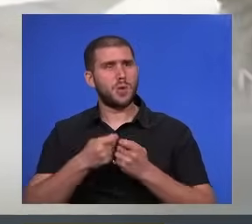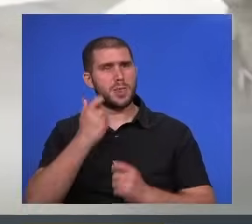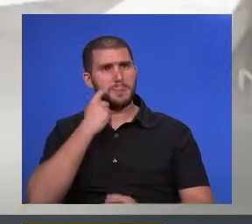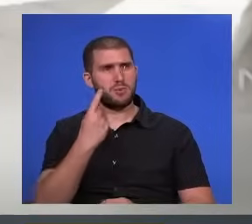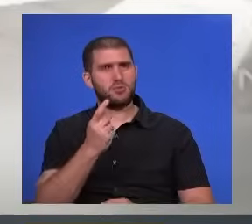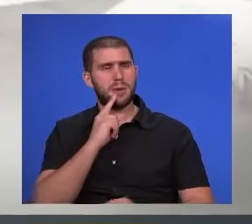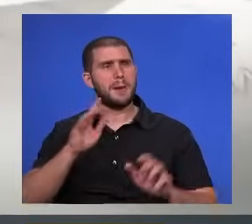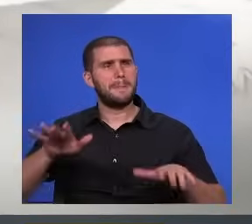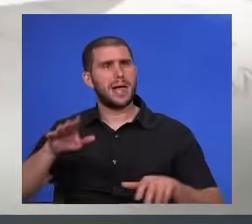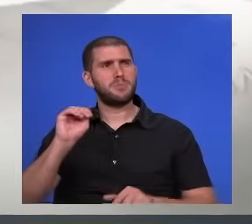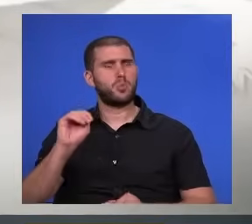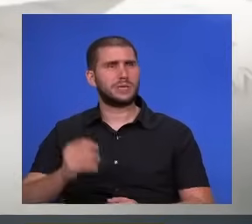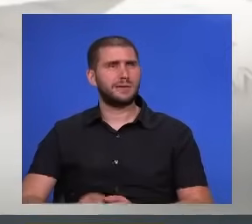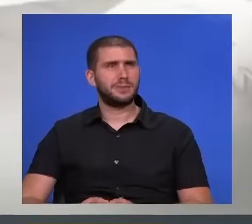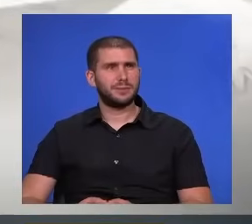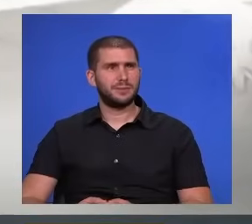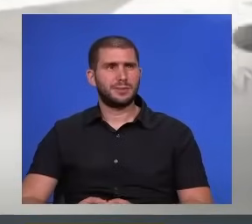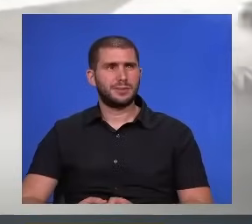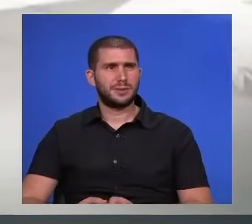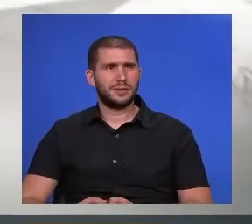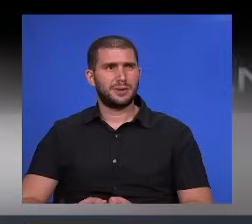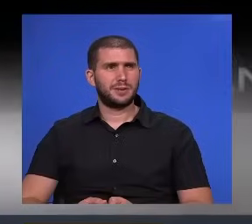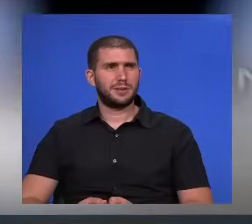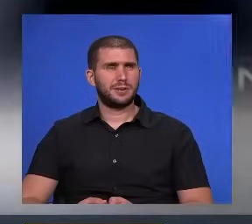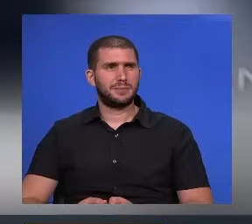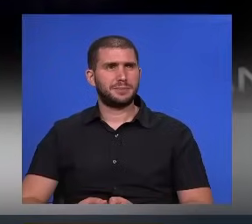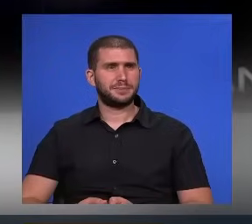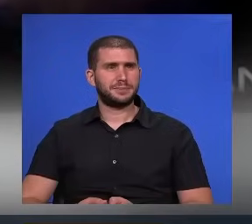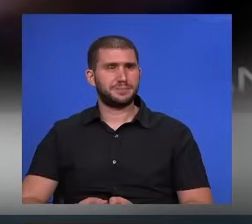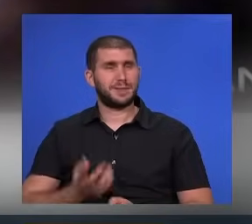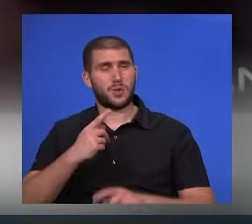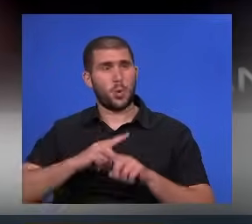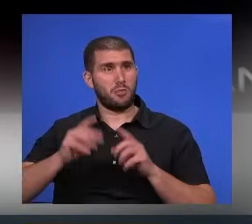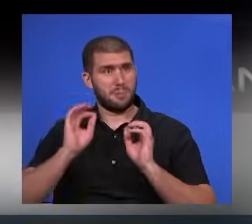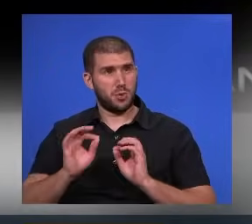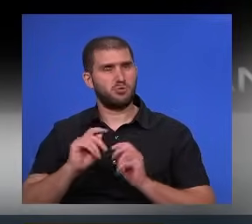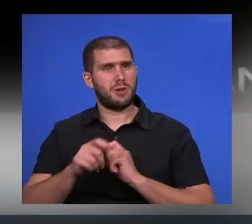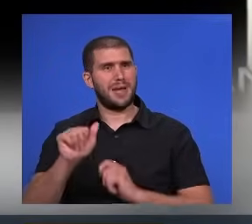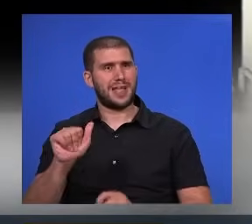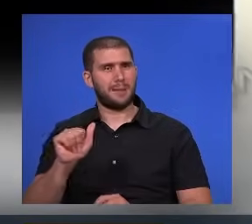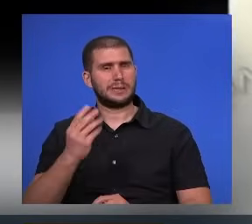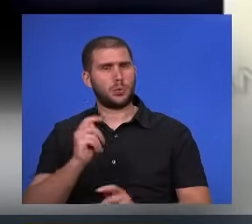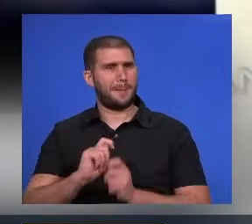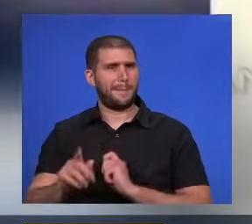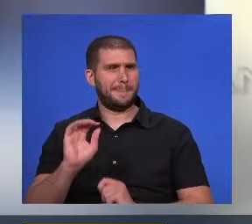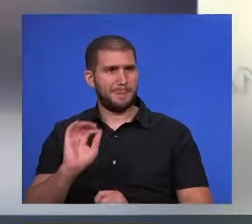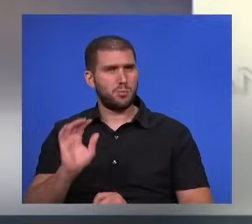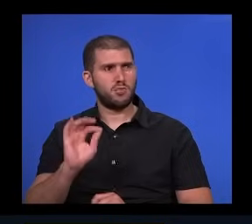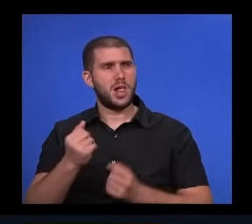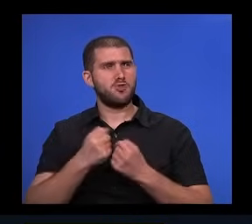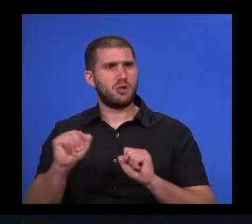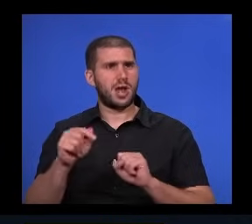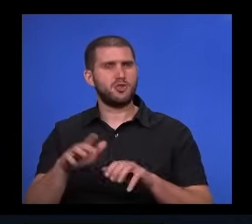de esta organización criminal denominada Los Ángeles de Mustafa. לפני חודש בדיוק משלם אל גרבלי את הסכום הנדרש כדי לשחרר את